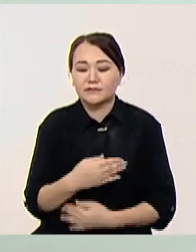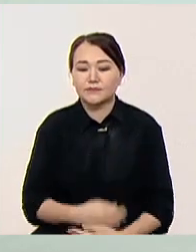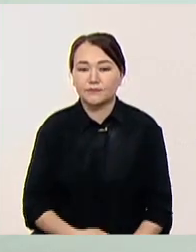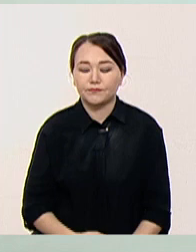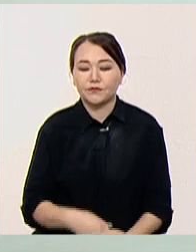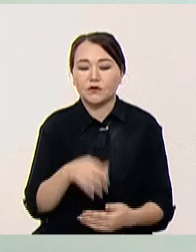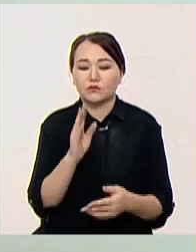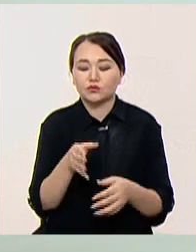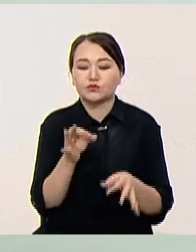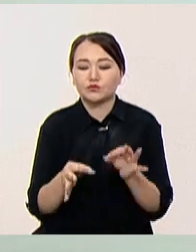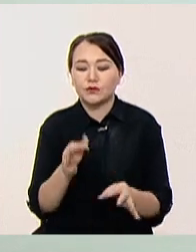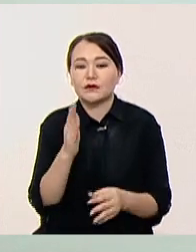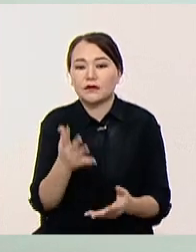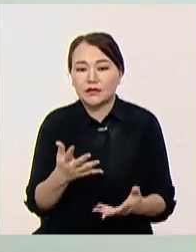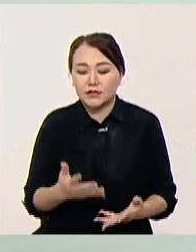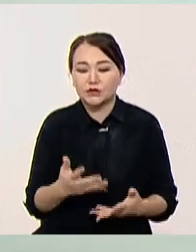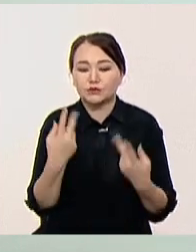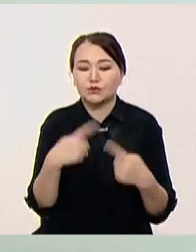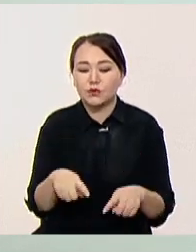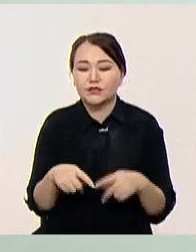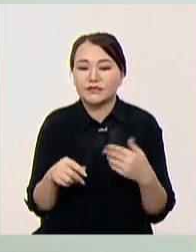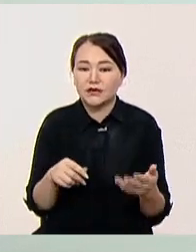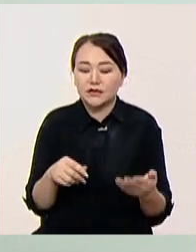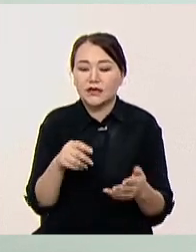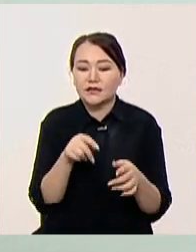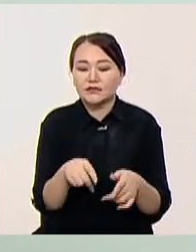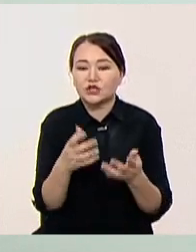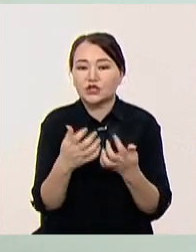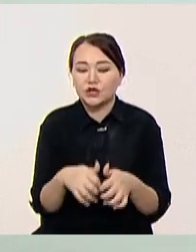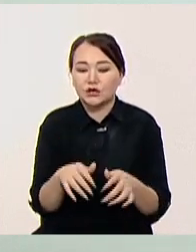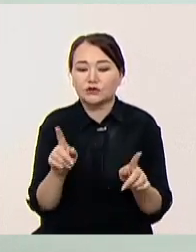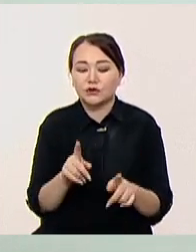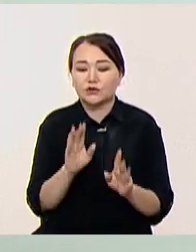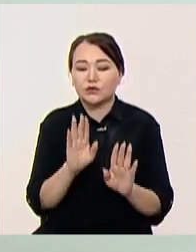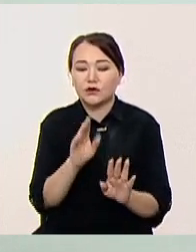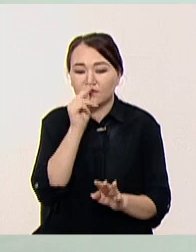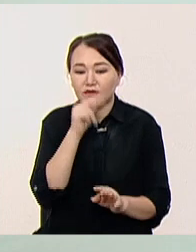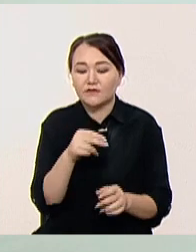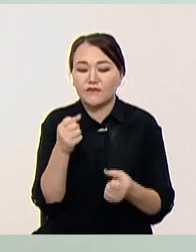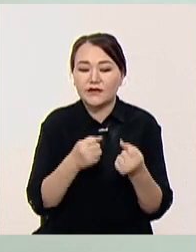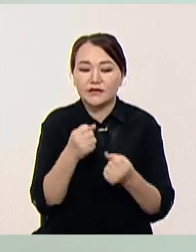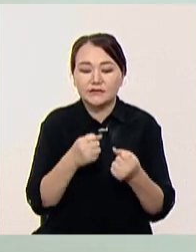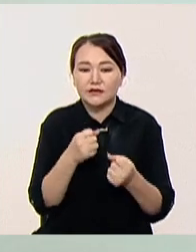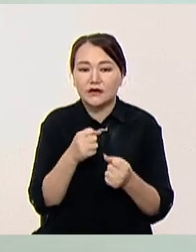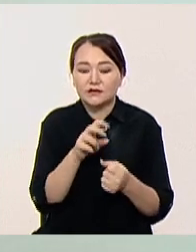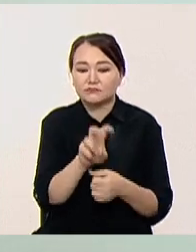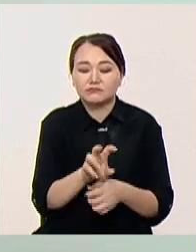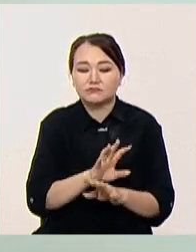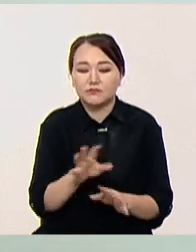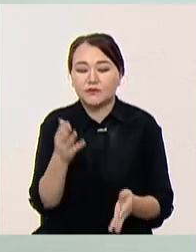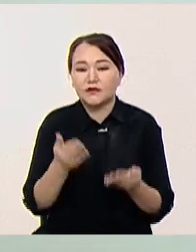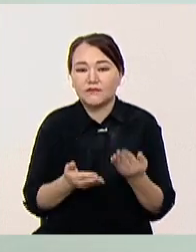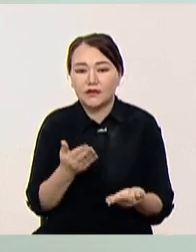Прилет суд, конечно же. С другой стороны, здесь я считаю, что не только вина водителя, но и,